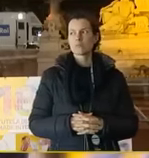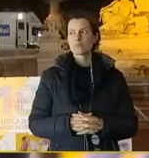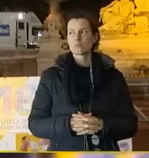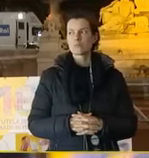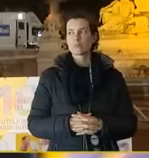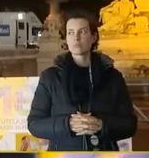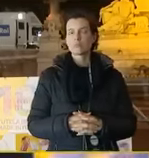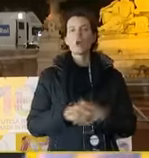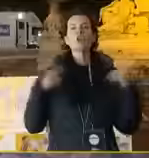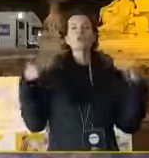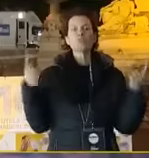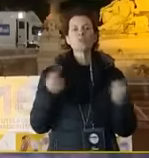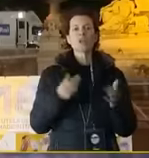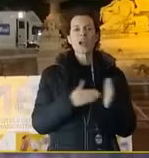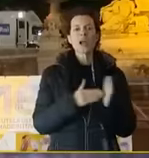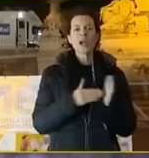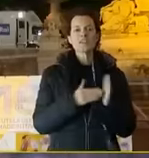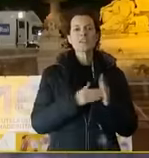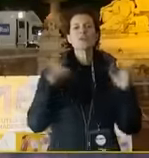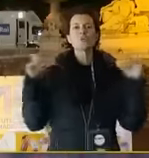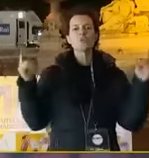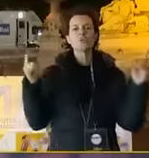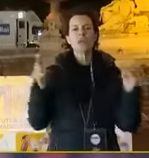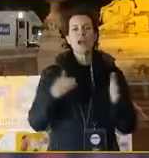Tutti a casa.